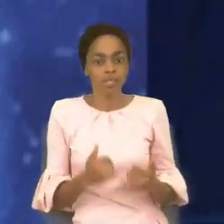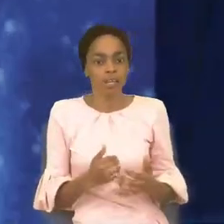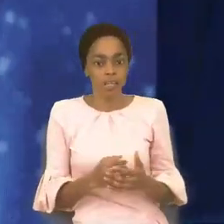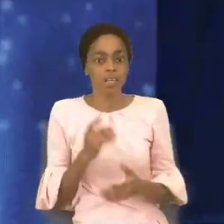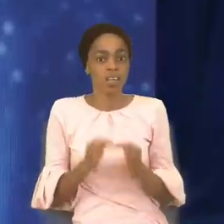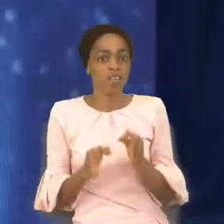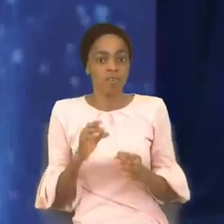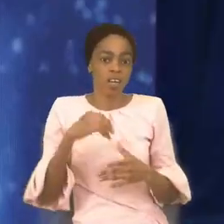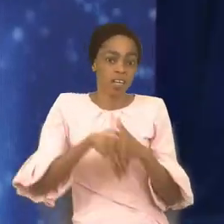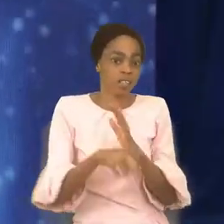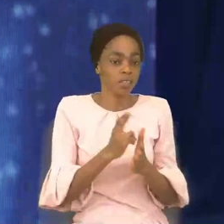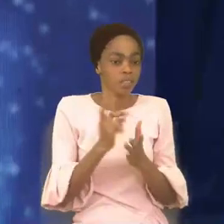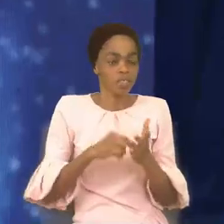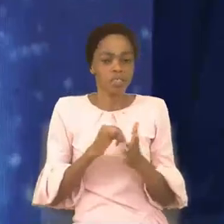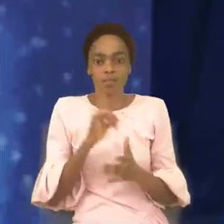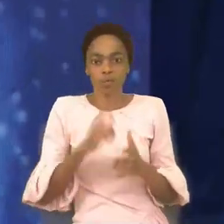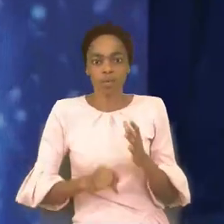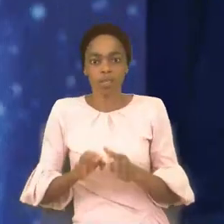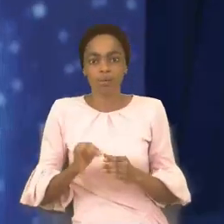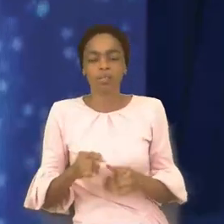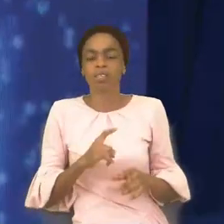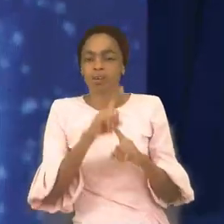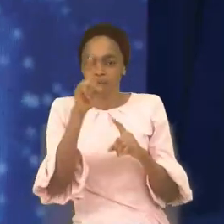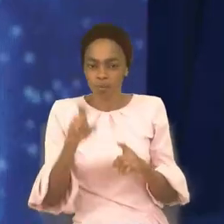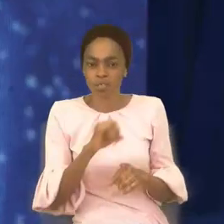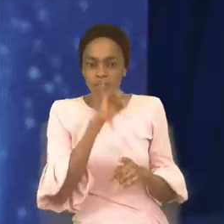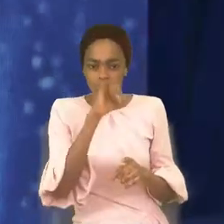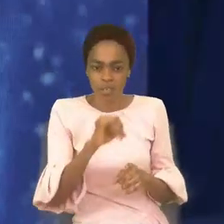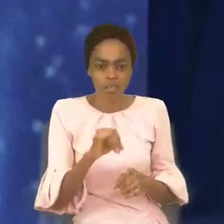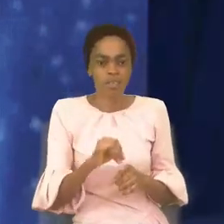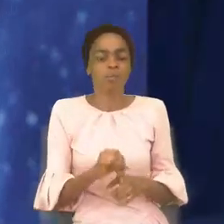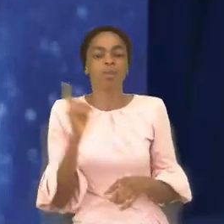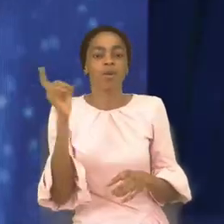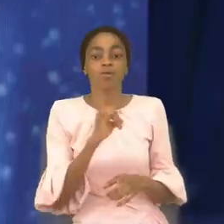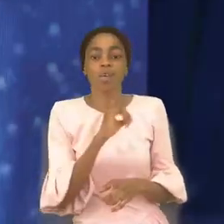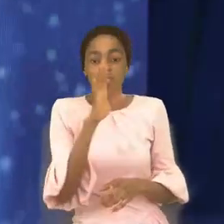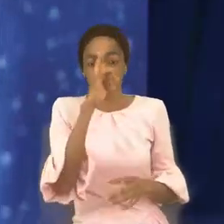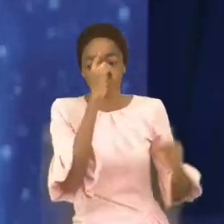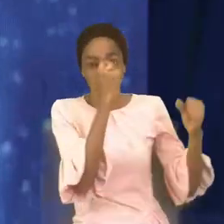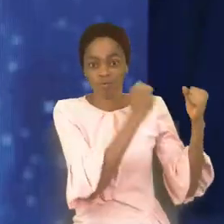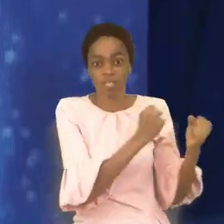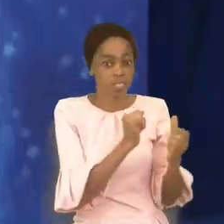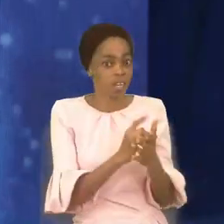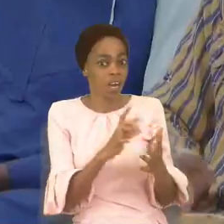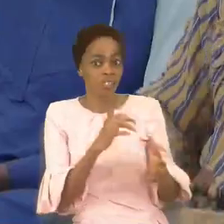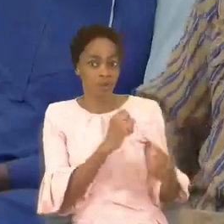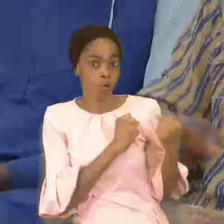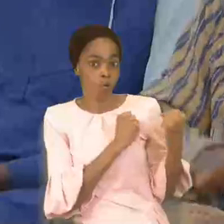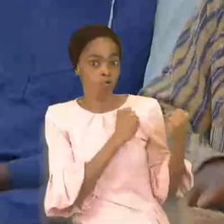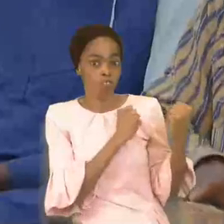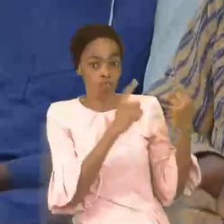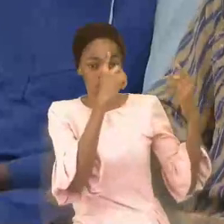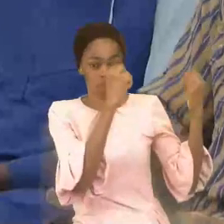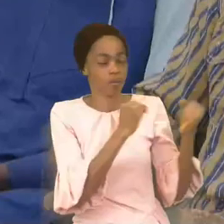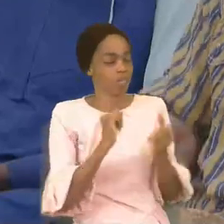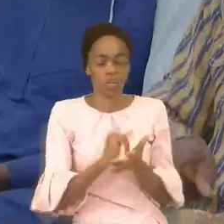maintenant? Où est ta foi? La foi courageuse qui ne compromet pas. En Daniel.